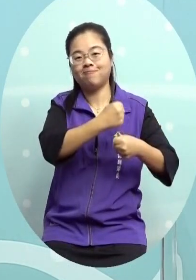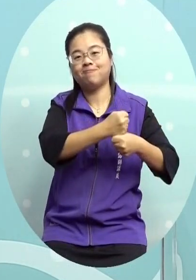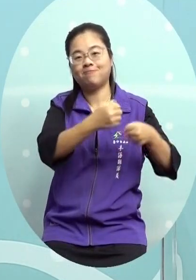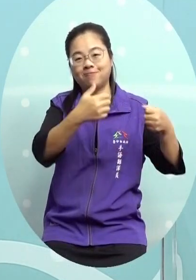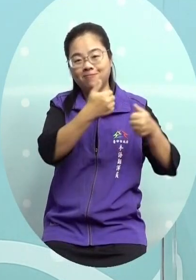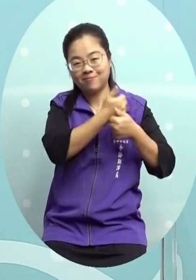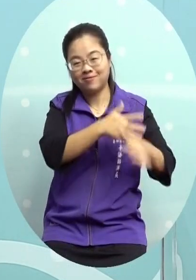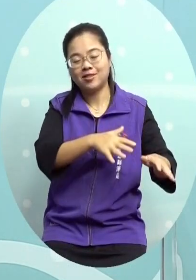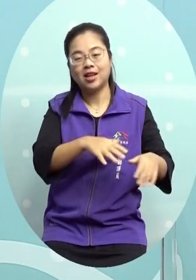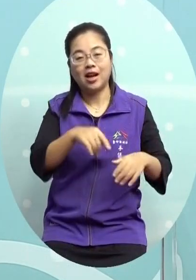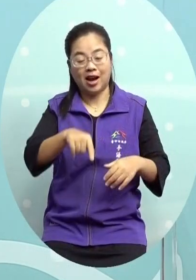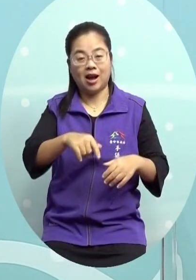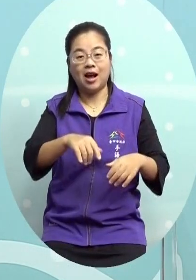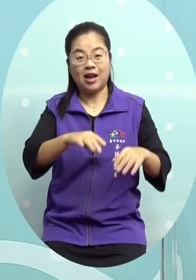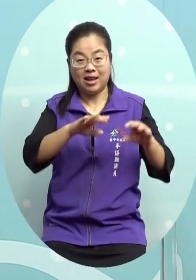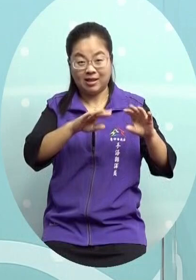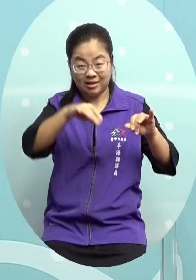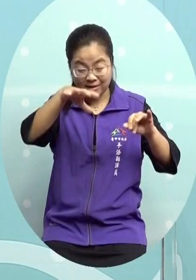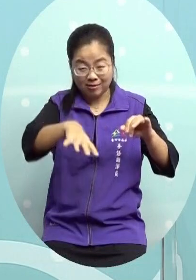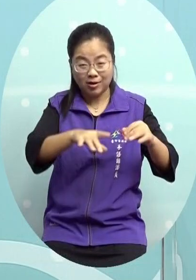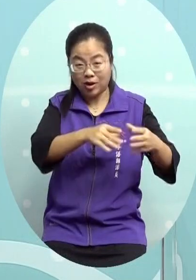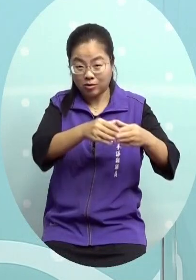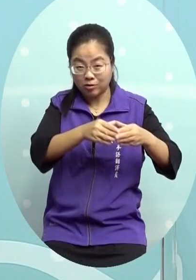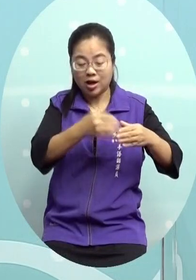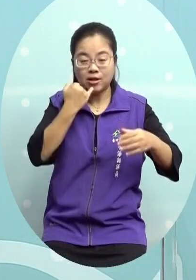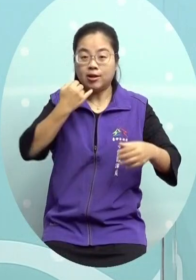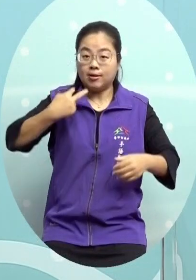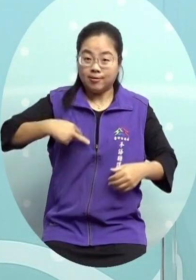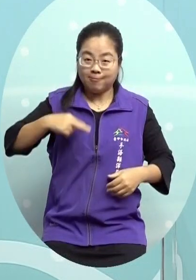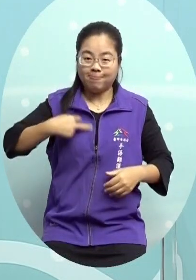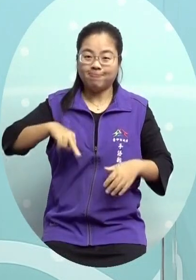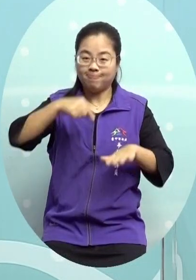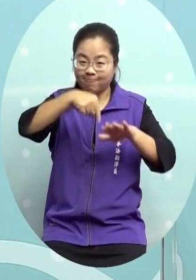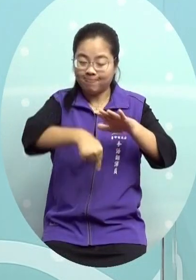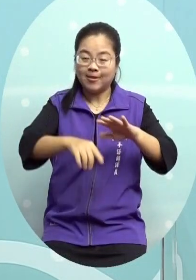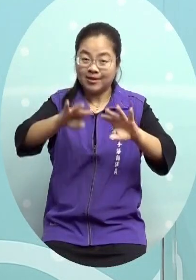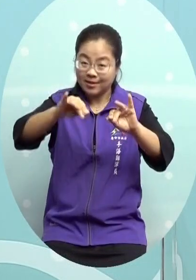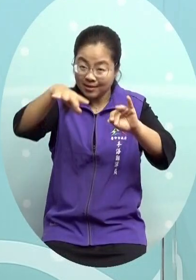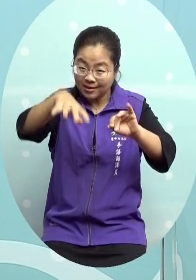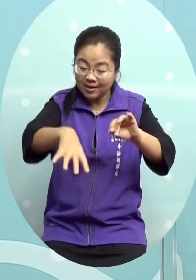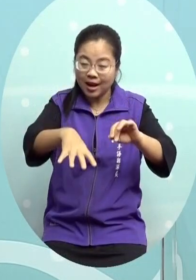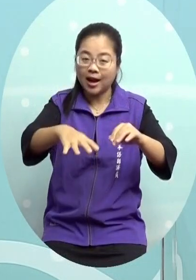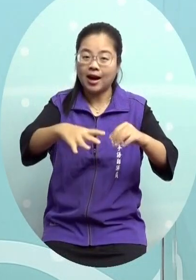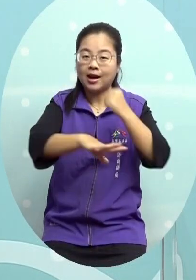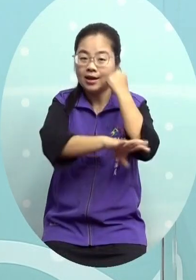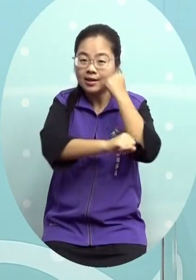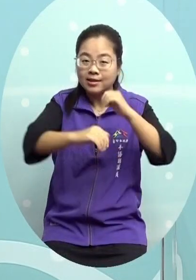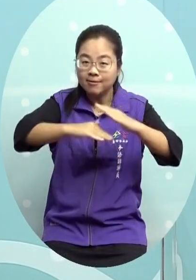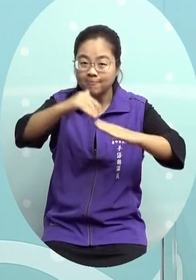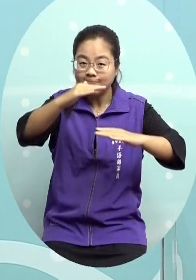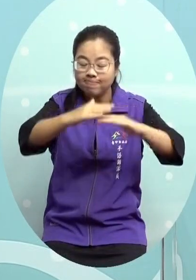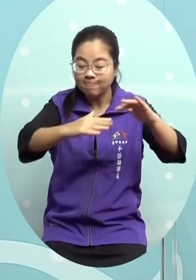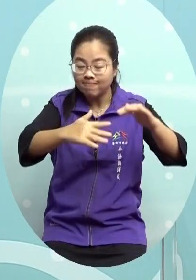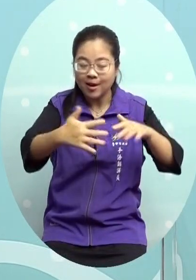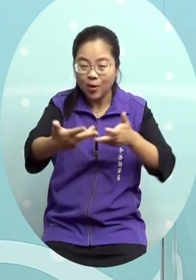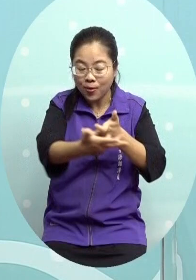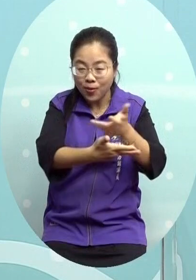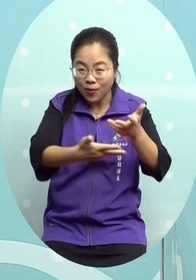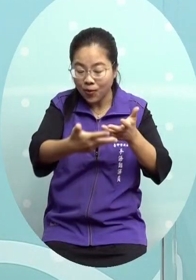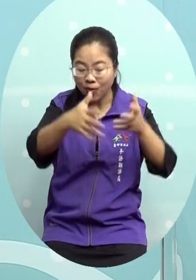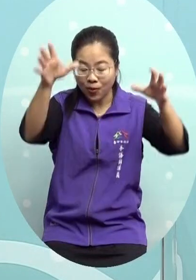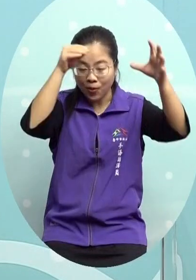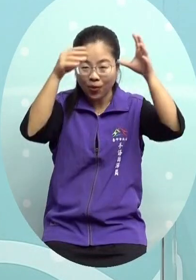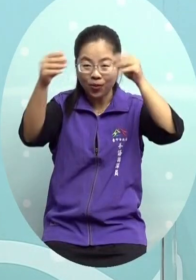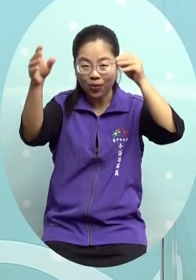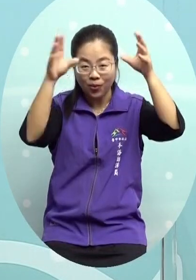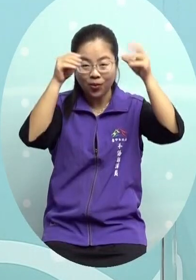实的地方组织，更能够了解如何在地方跟基层结合，在资源上